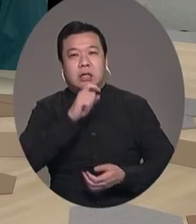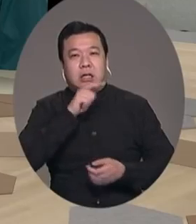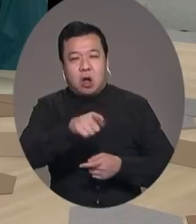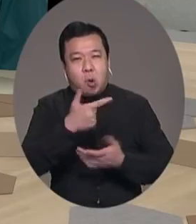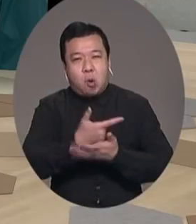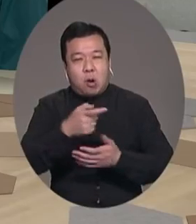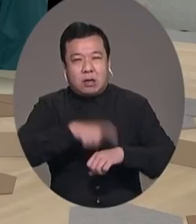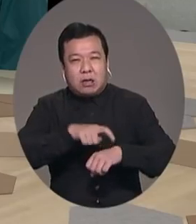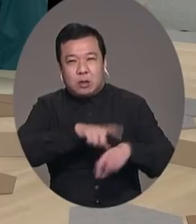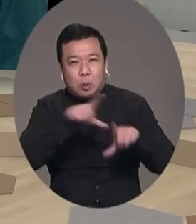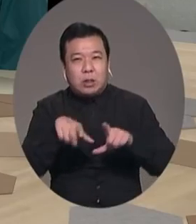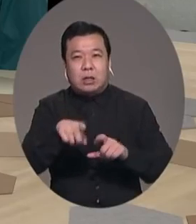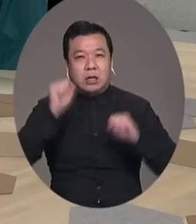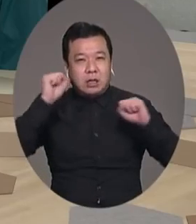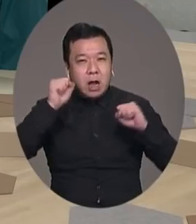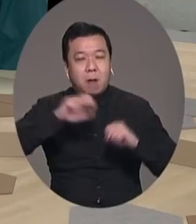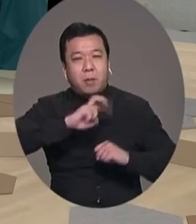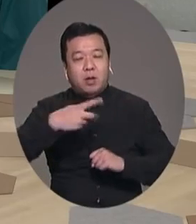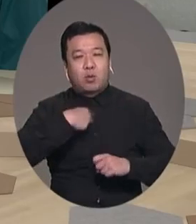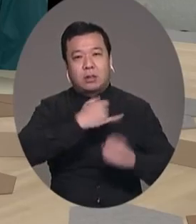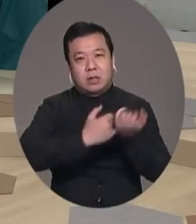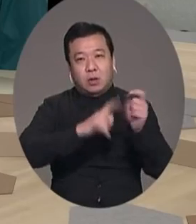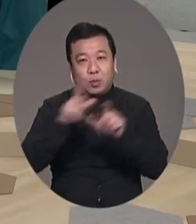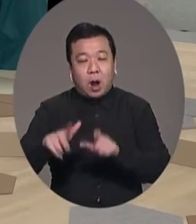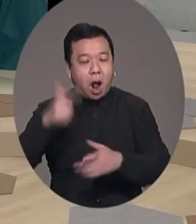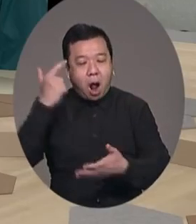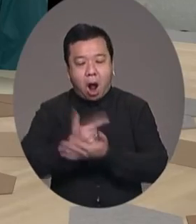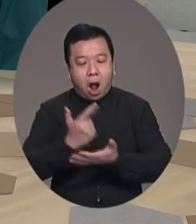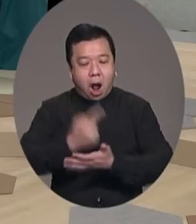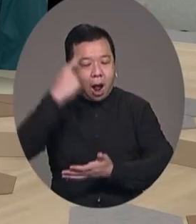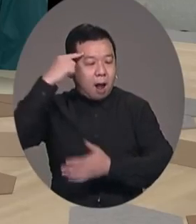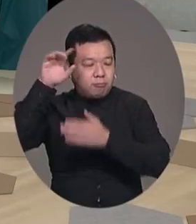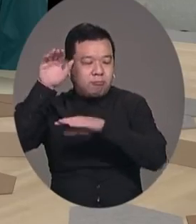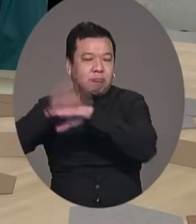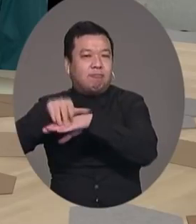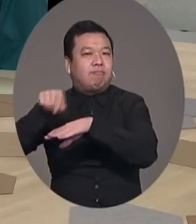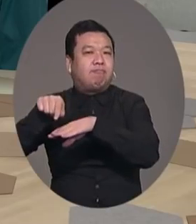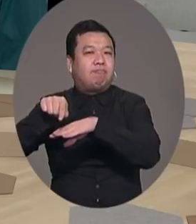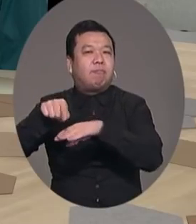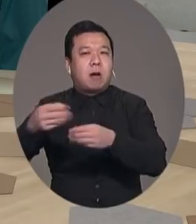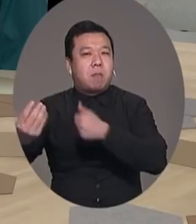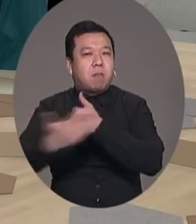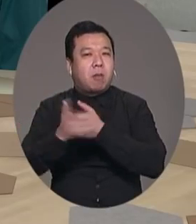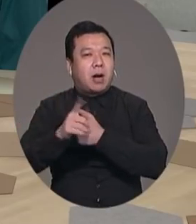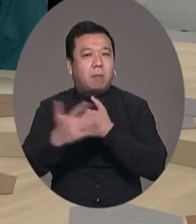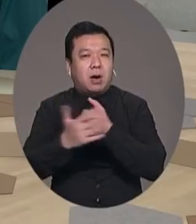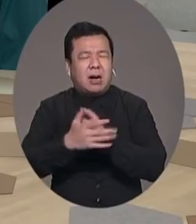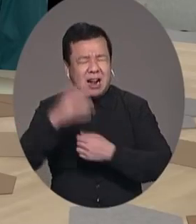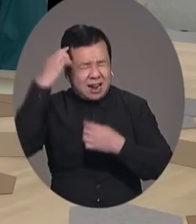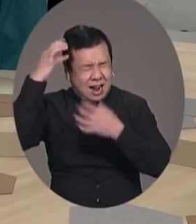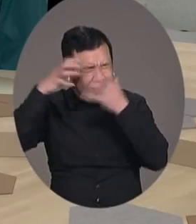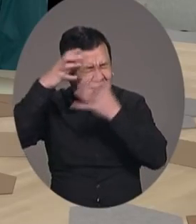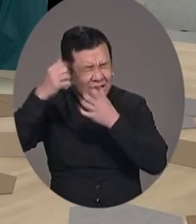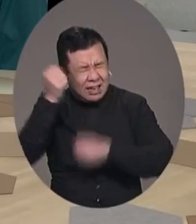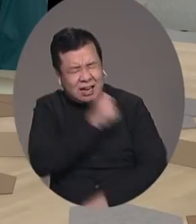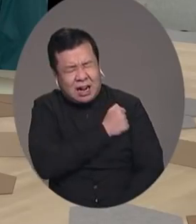个难过的时刻，体育就成为我们生活必不可少的寄托，可以帮助我们暂时放低复杂的